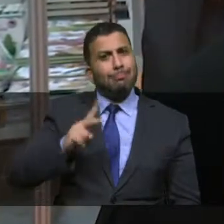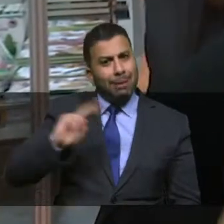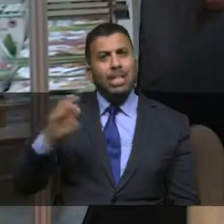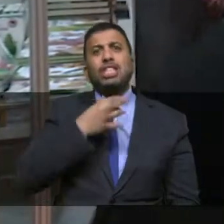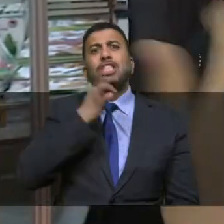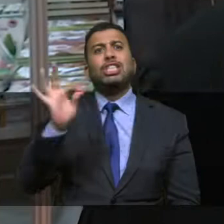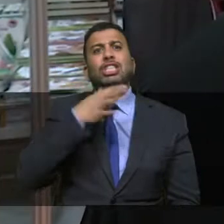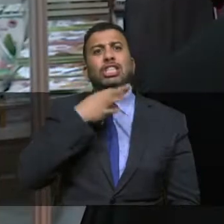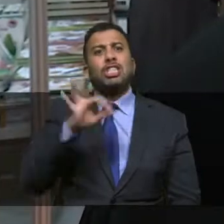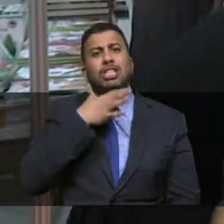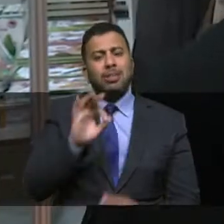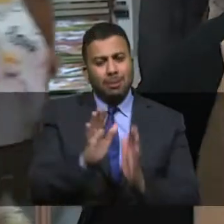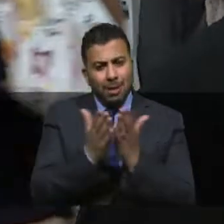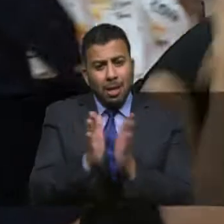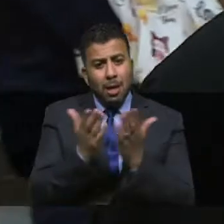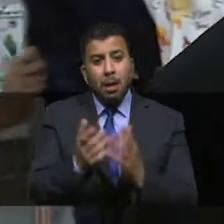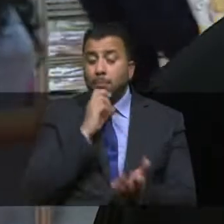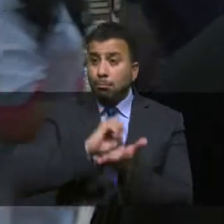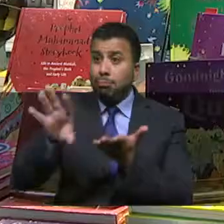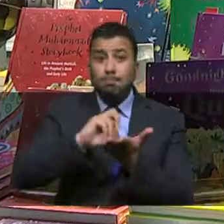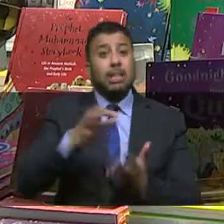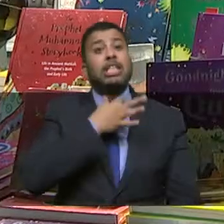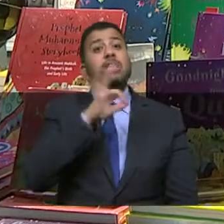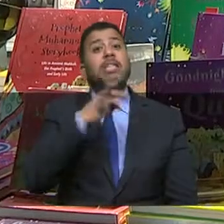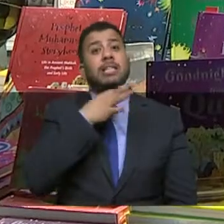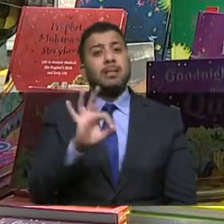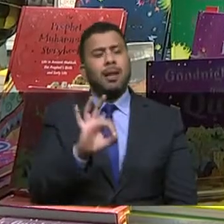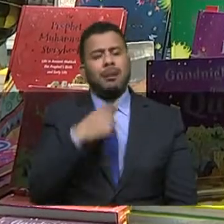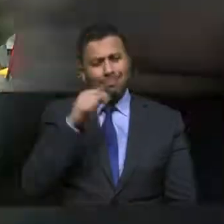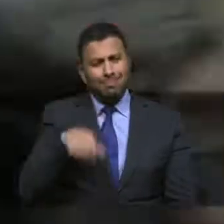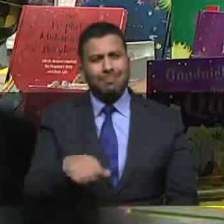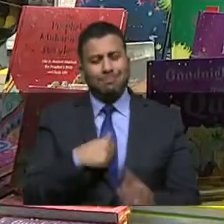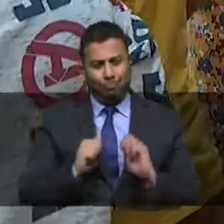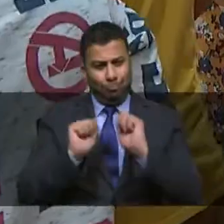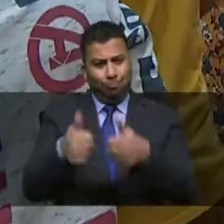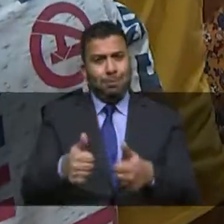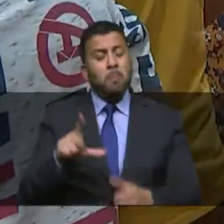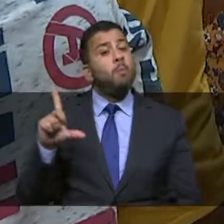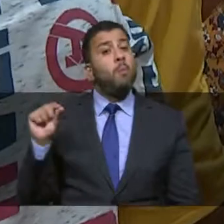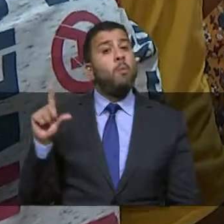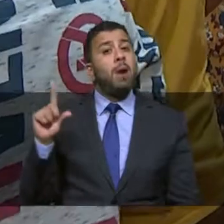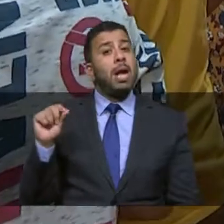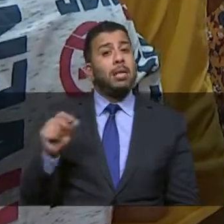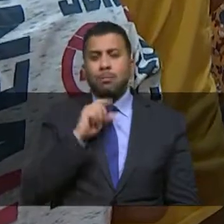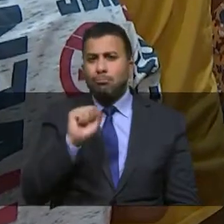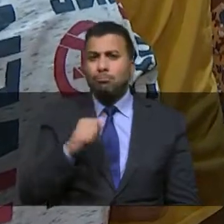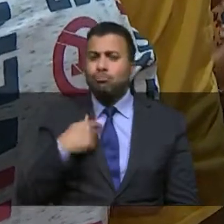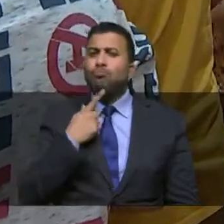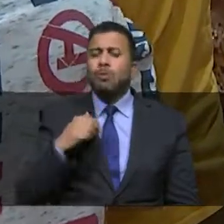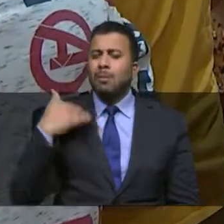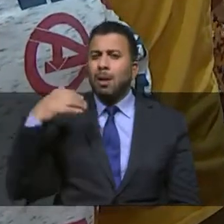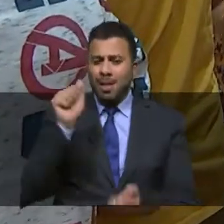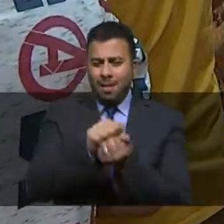في كتاب جداد، في كتب إصدارات جديدة. وتأتي هذه المشاركة المميزة والمتنامية من دور